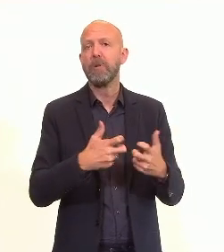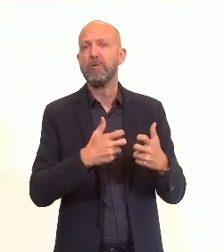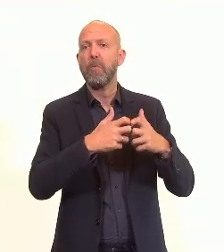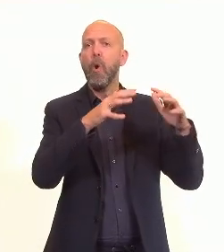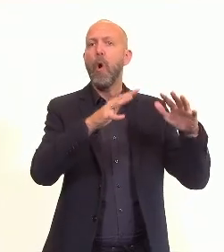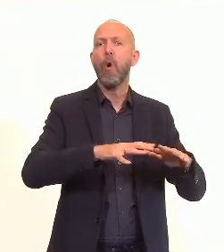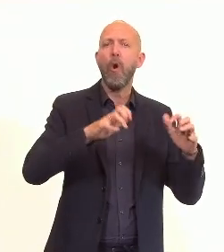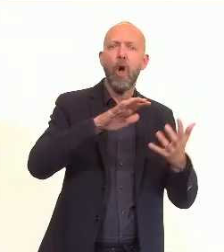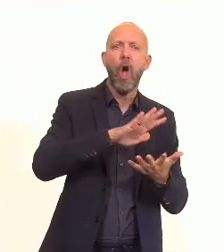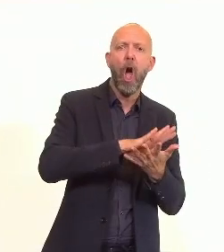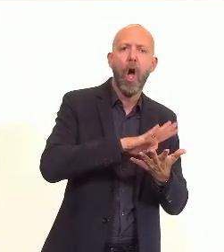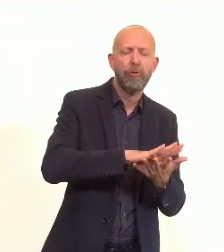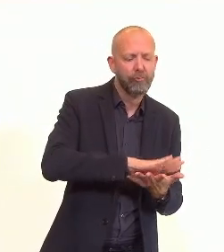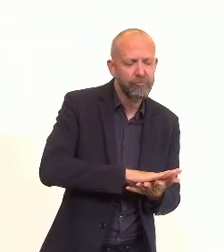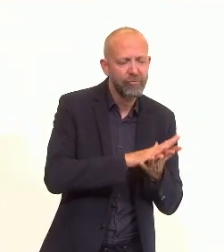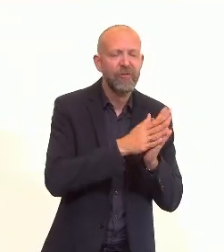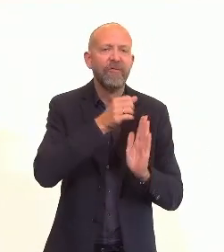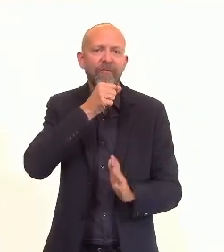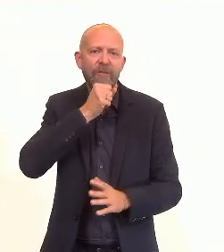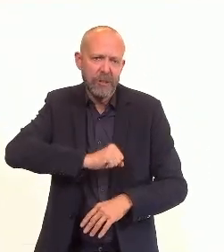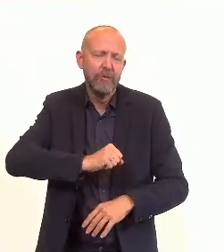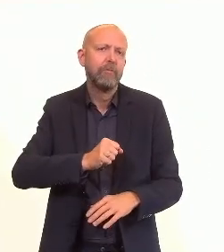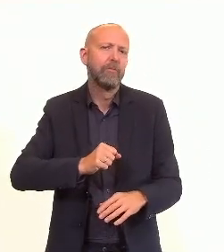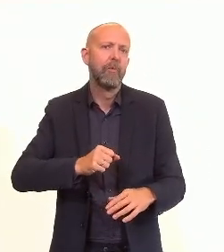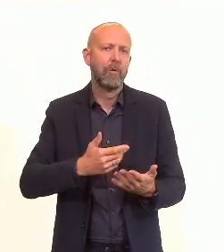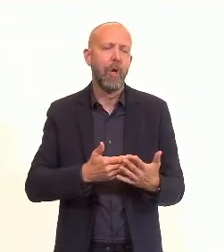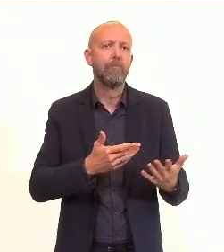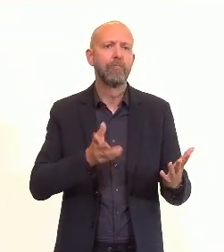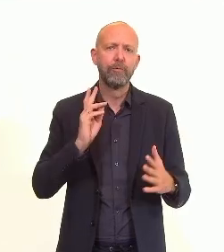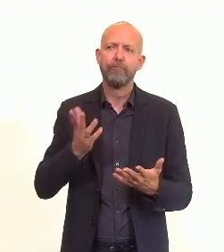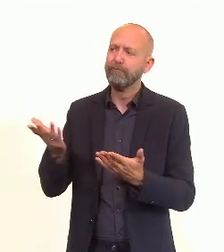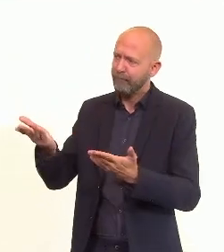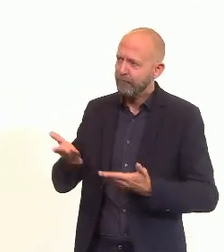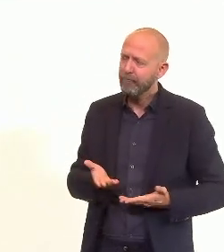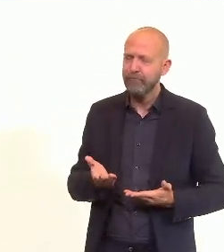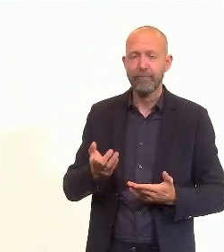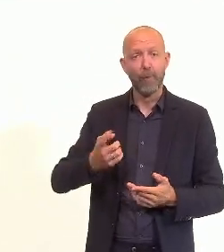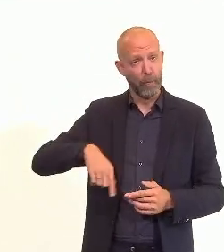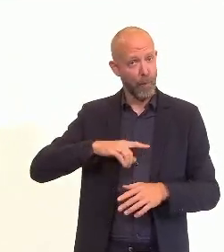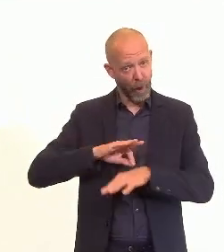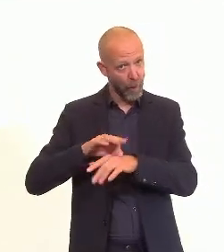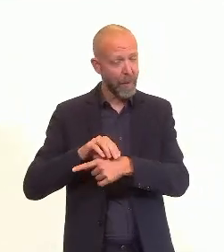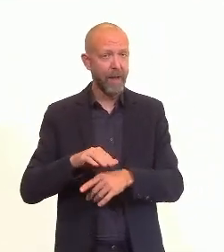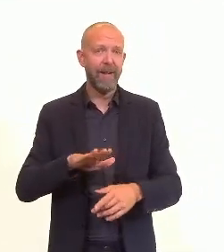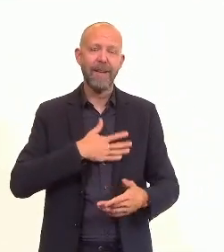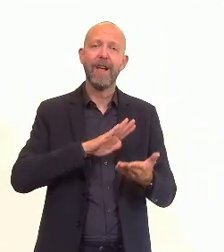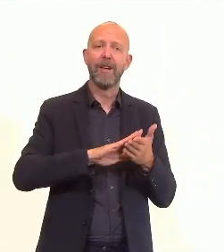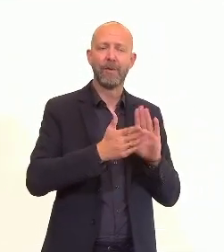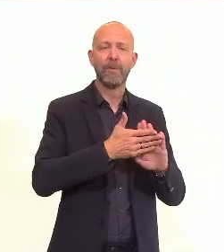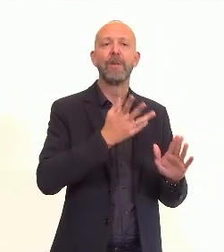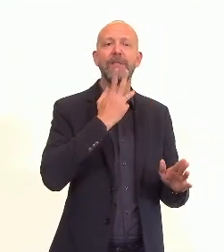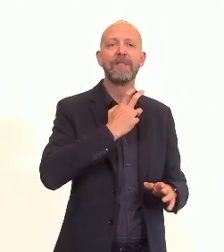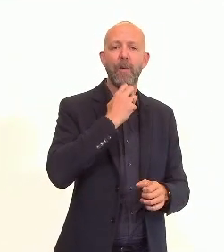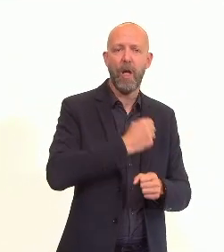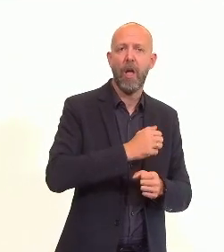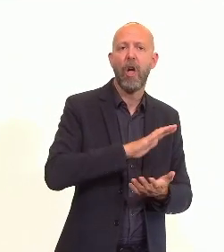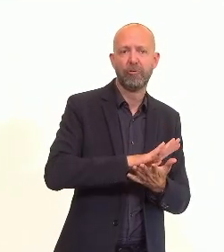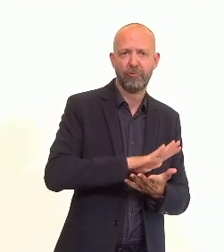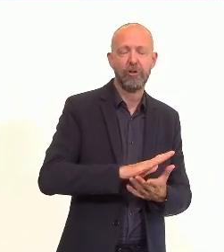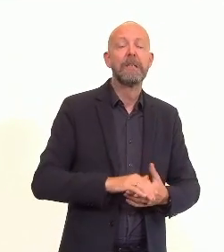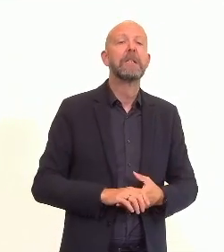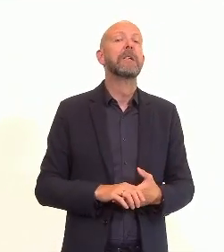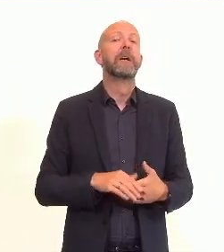du vieillissement qui fait une large place maintenant aux personnes que nous accompagnons à travers l'association Citoyen Âge. Et donc là,